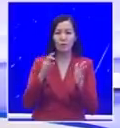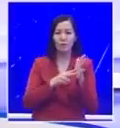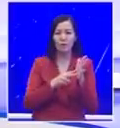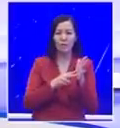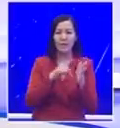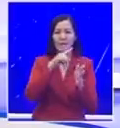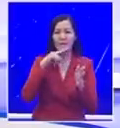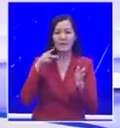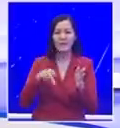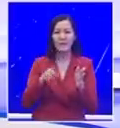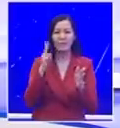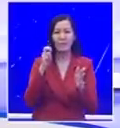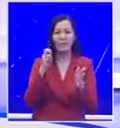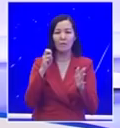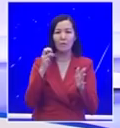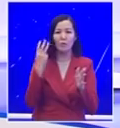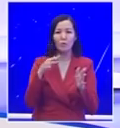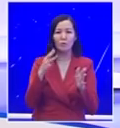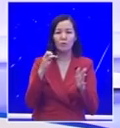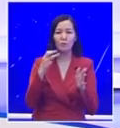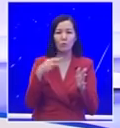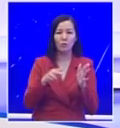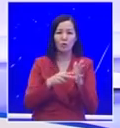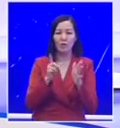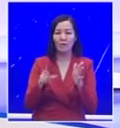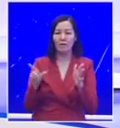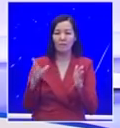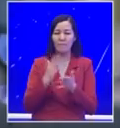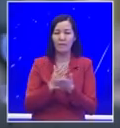жетсе, Ресейде 2337 жағдай тіркелген.